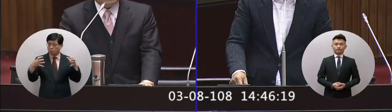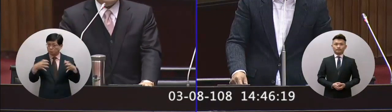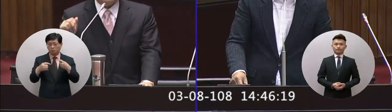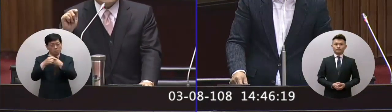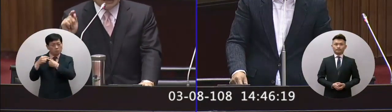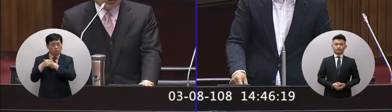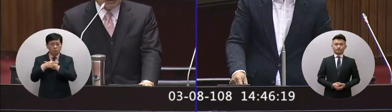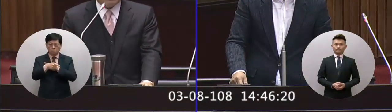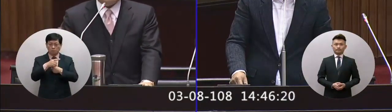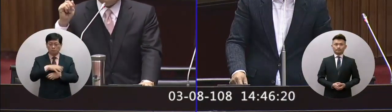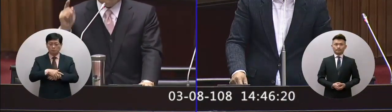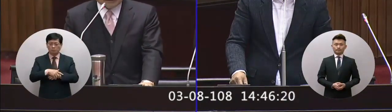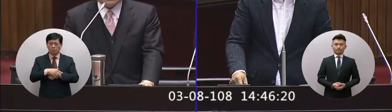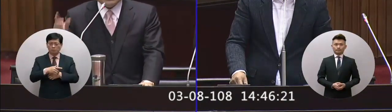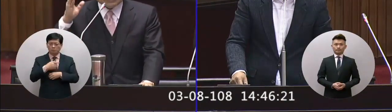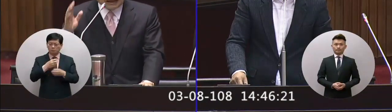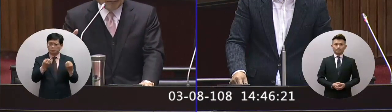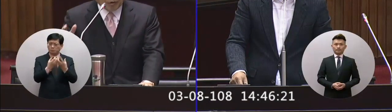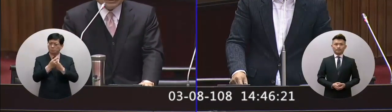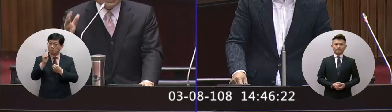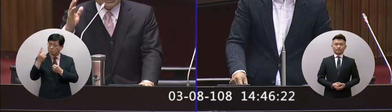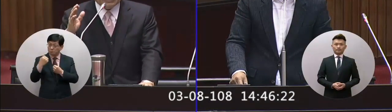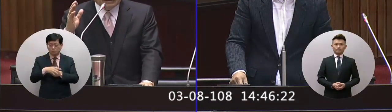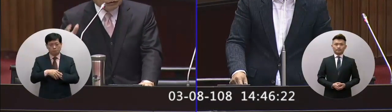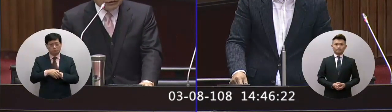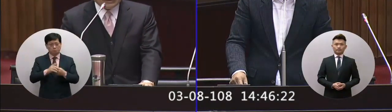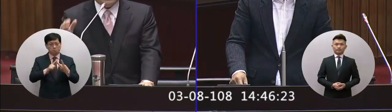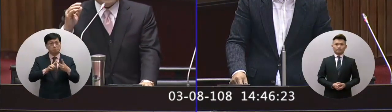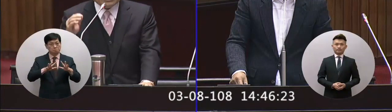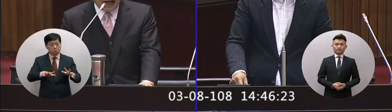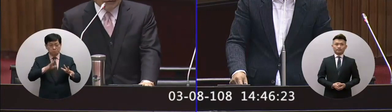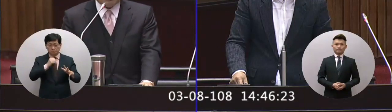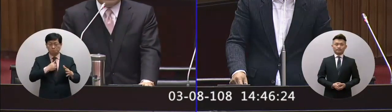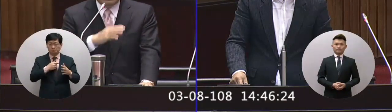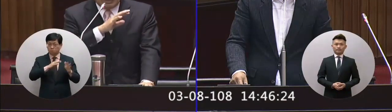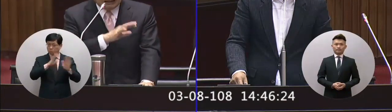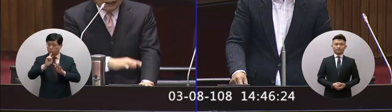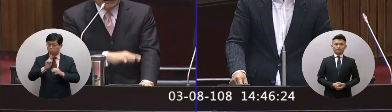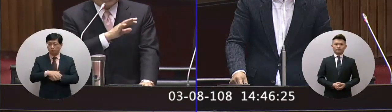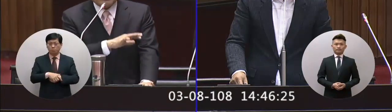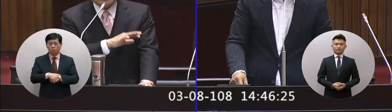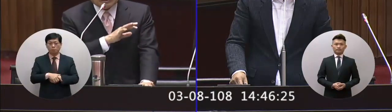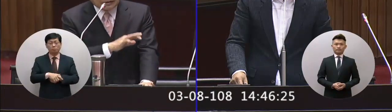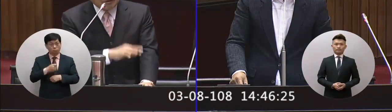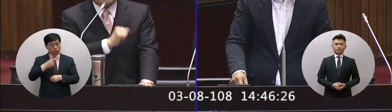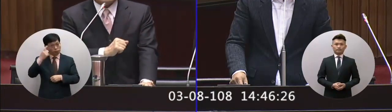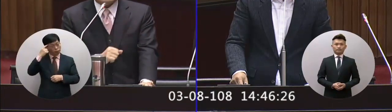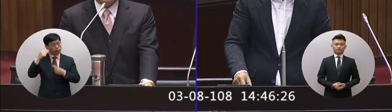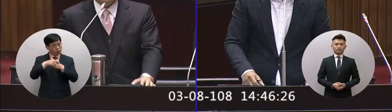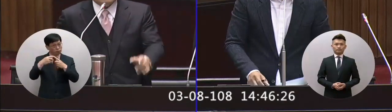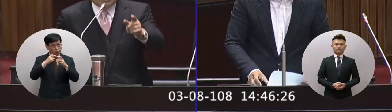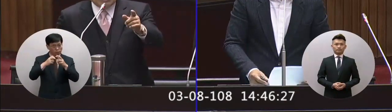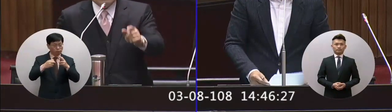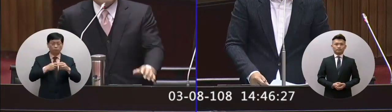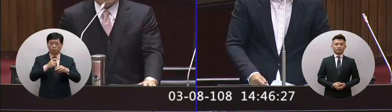看這個問題是如何發生和目的情形是如何我們應該做什麼